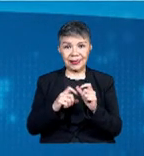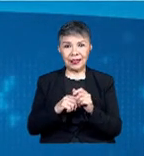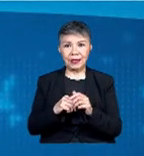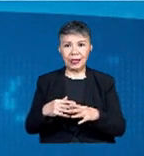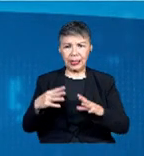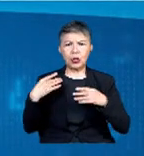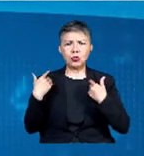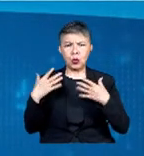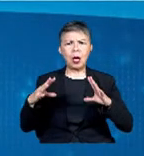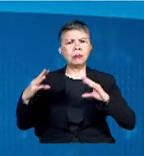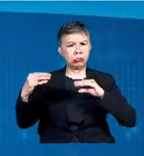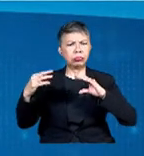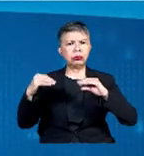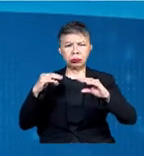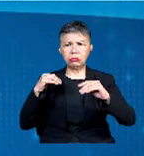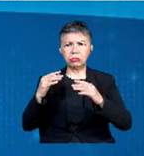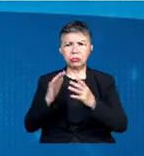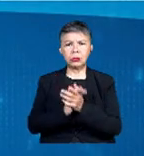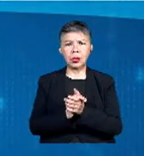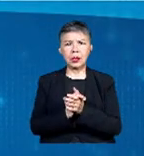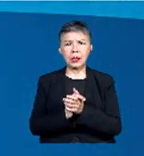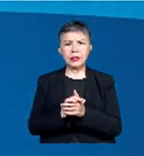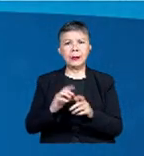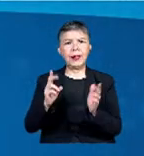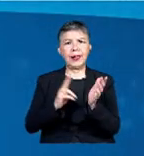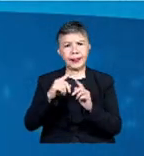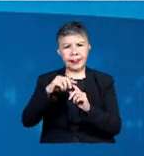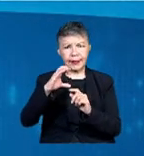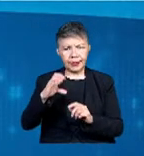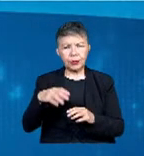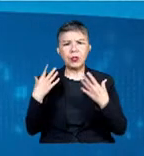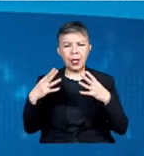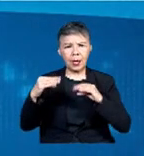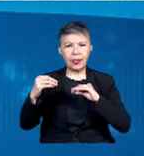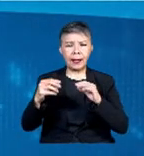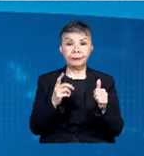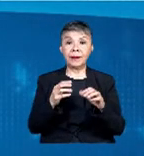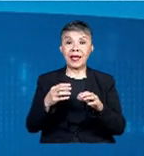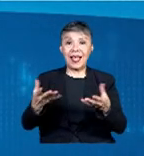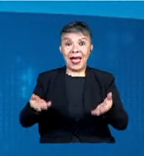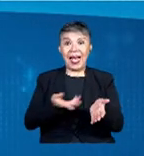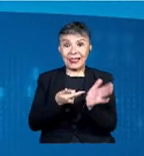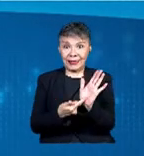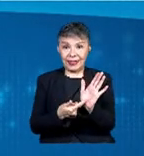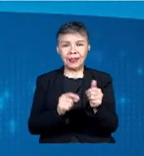kemarin kita rapat ya dengan Peparnas, kemudian dengan NPC. Pertama adalah kita